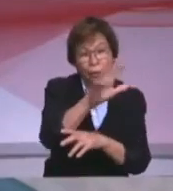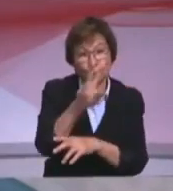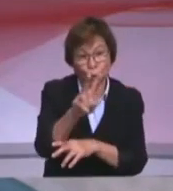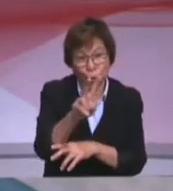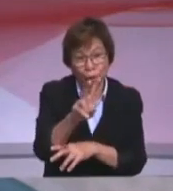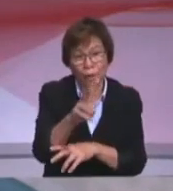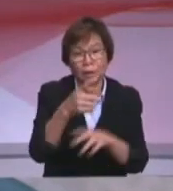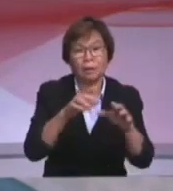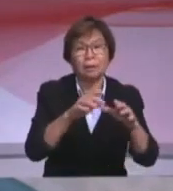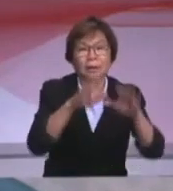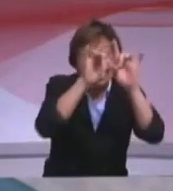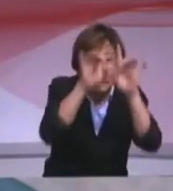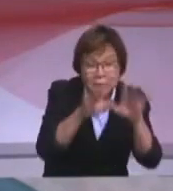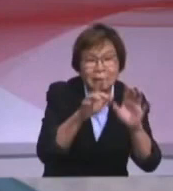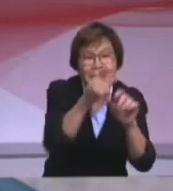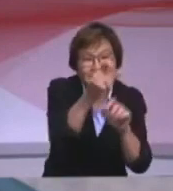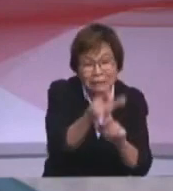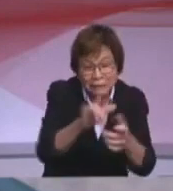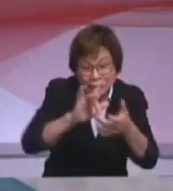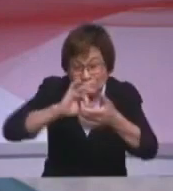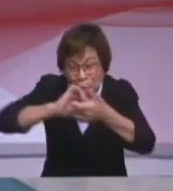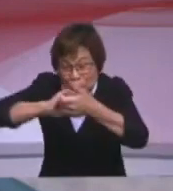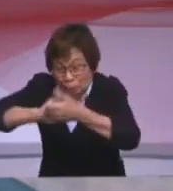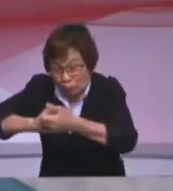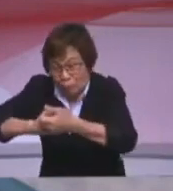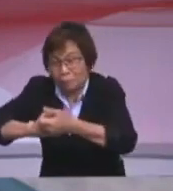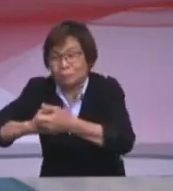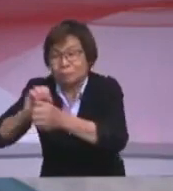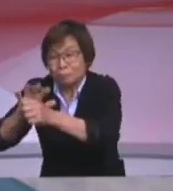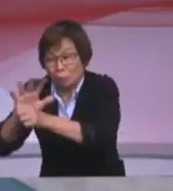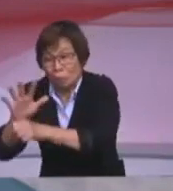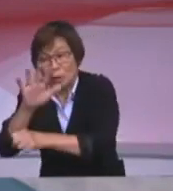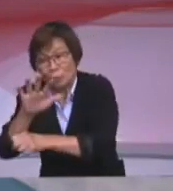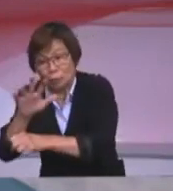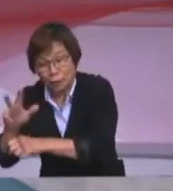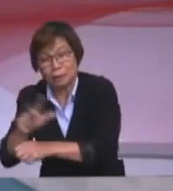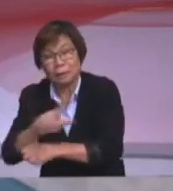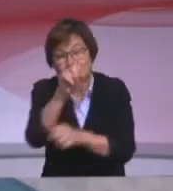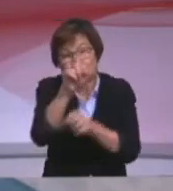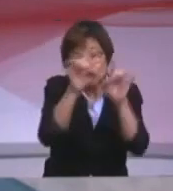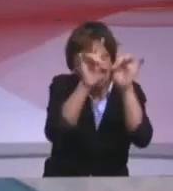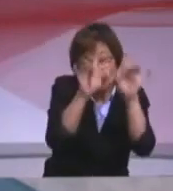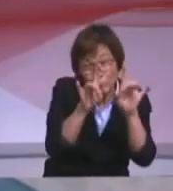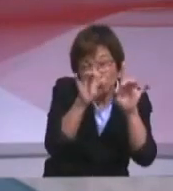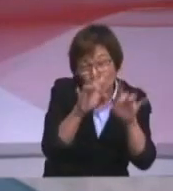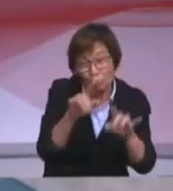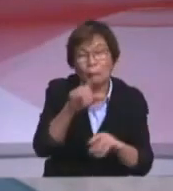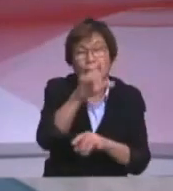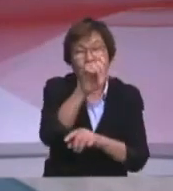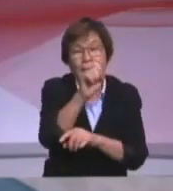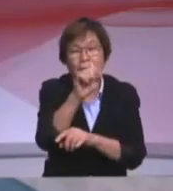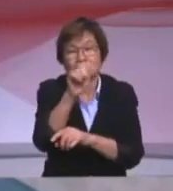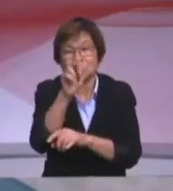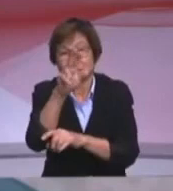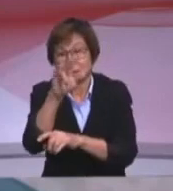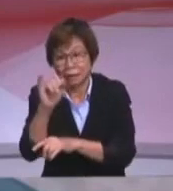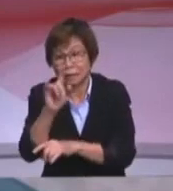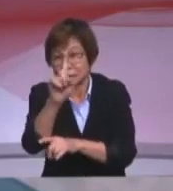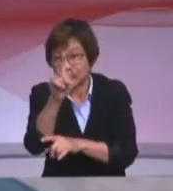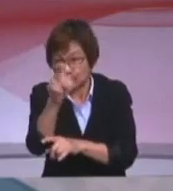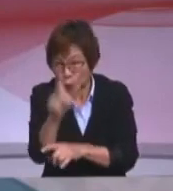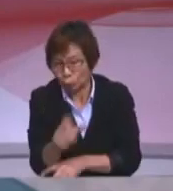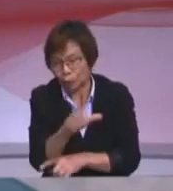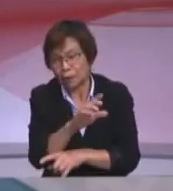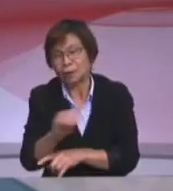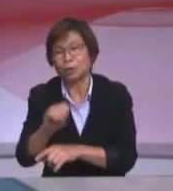52 kes daripada saringan kontak rapat kes positif, 1 kes saringan severe acute respiratory infection